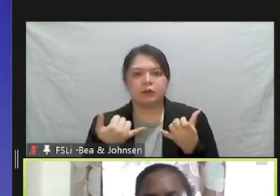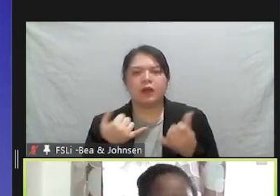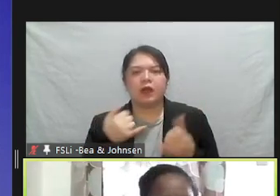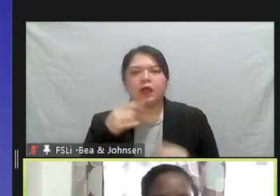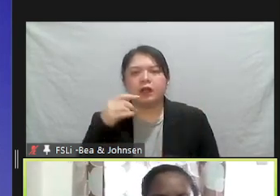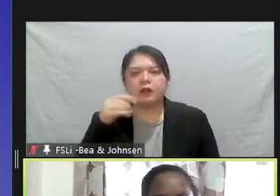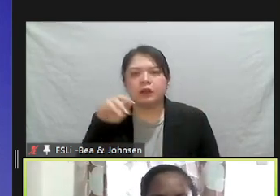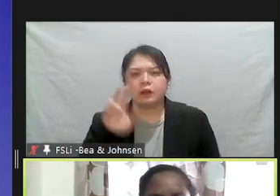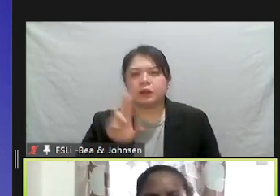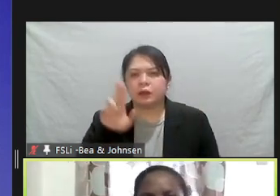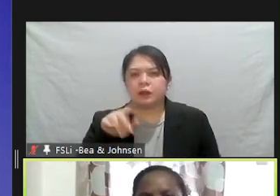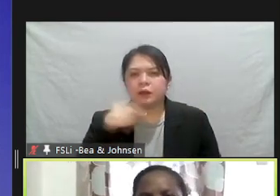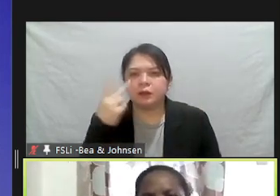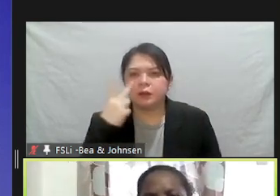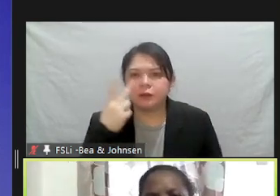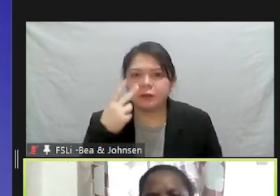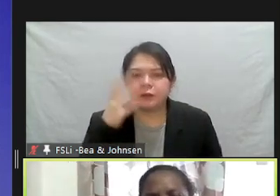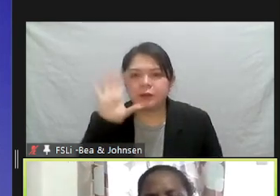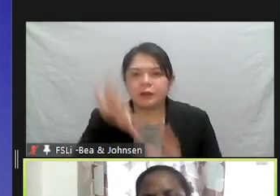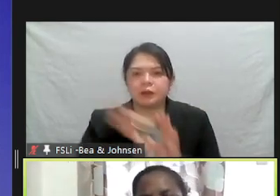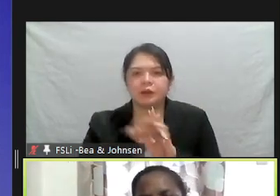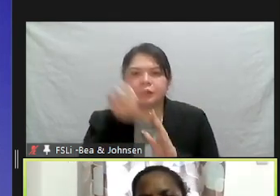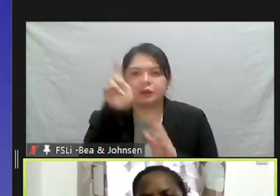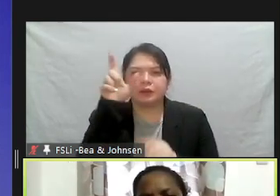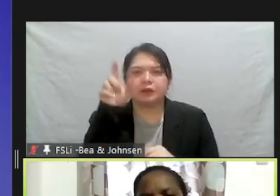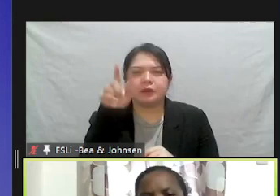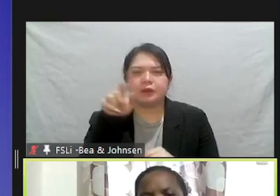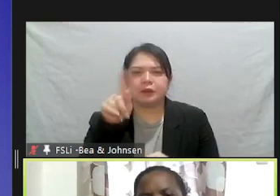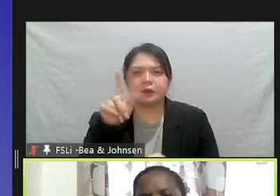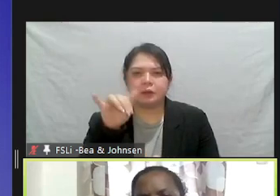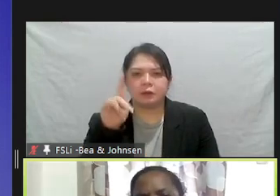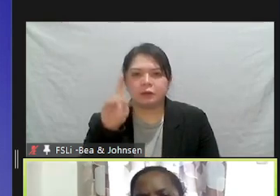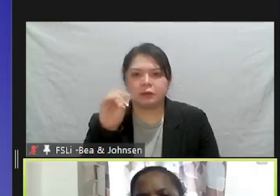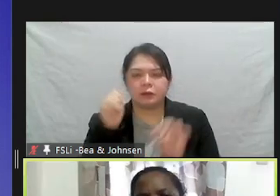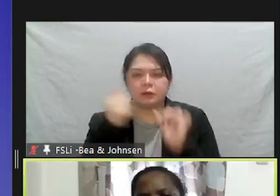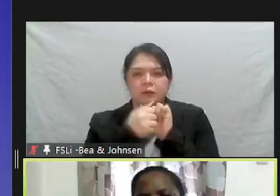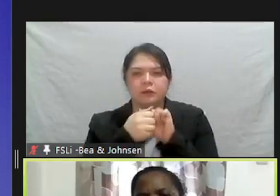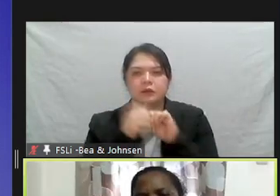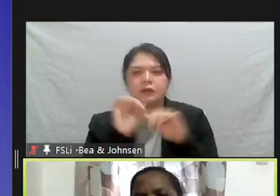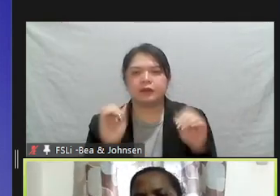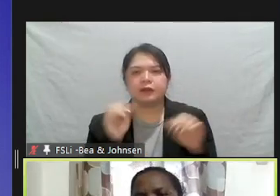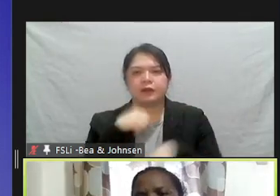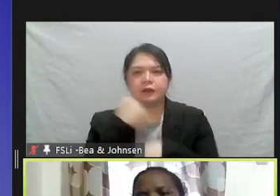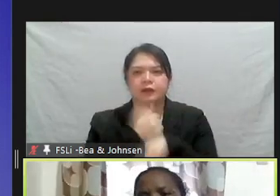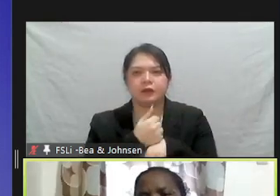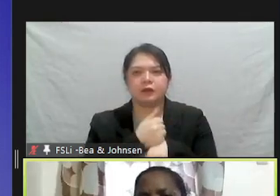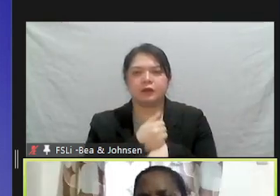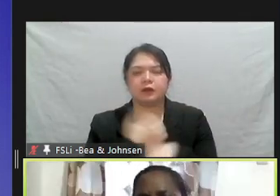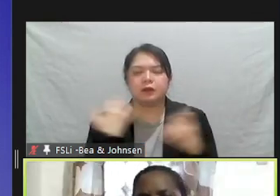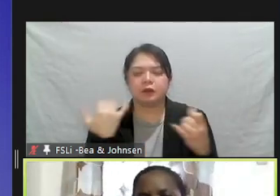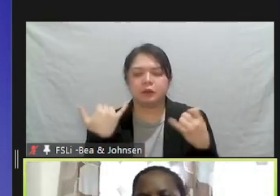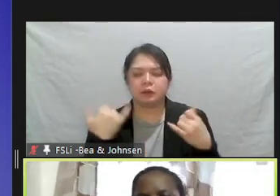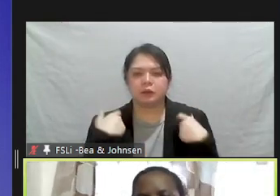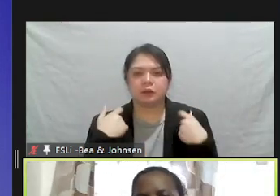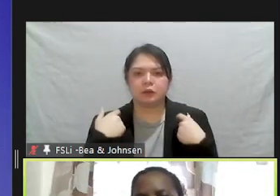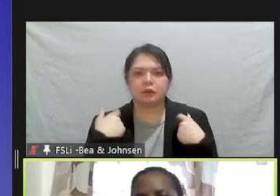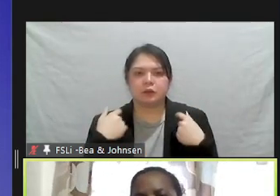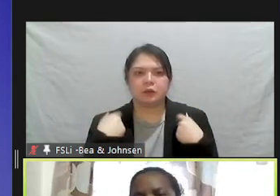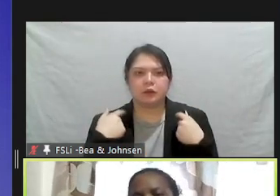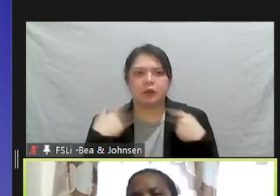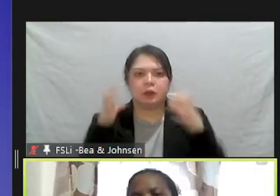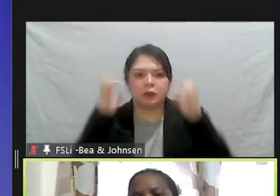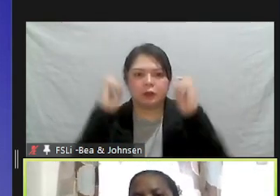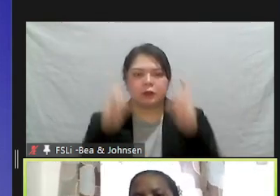taas. Isa rin po sila sa kasama namin para sa pagtataguyod ng aming iPad education